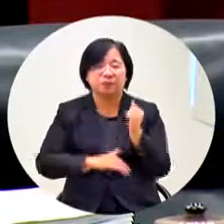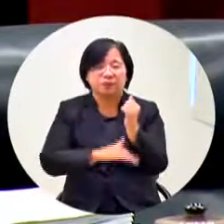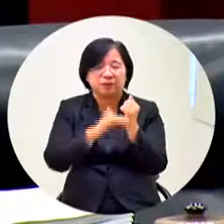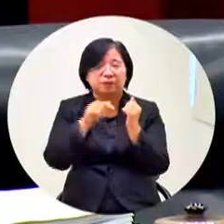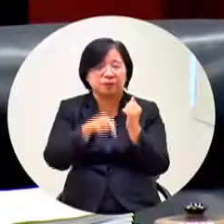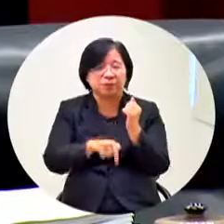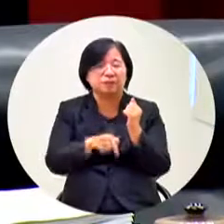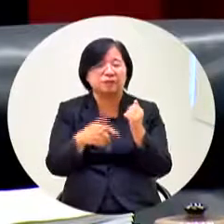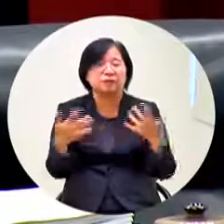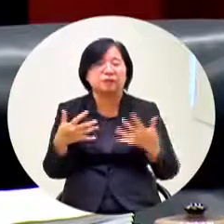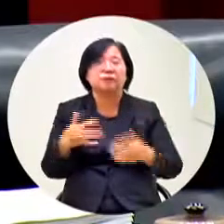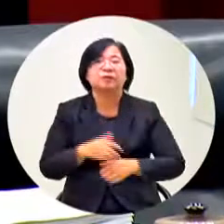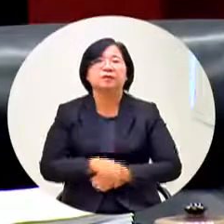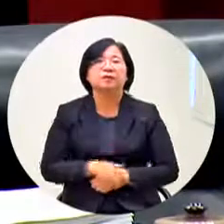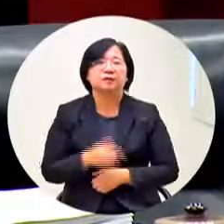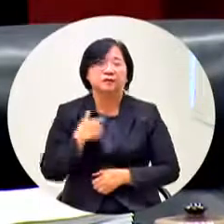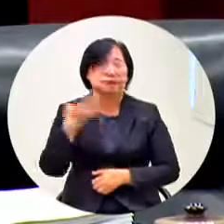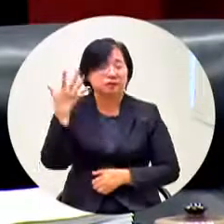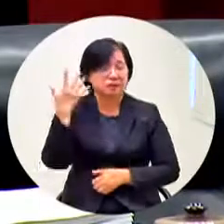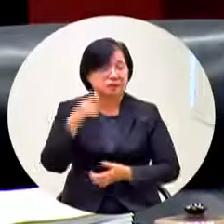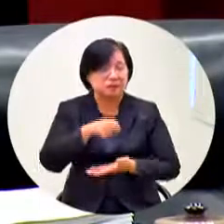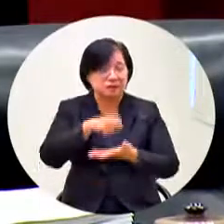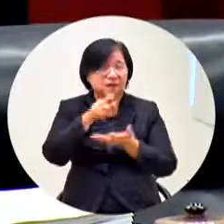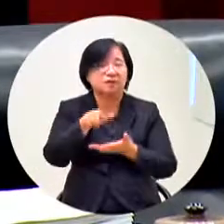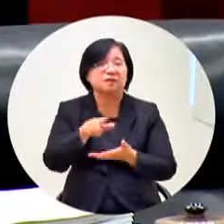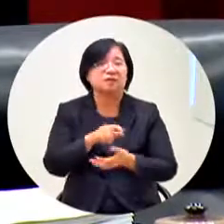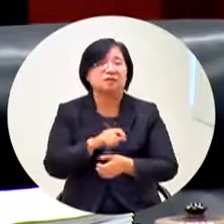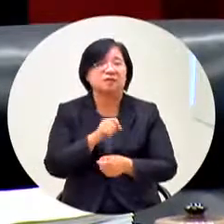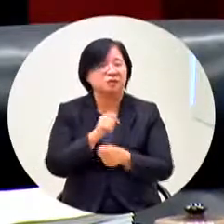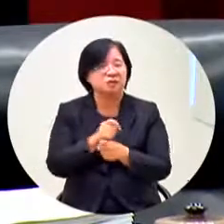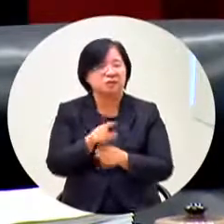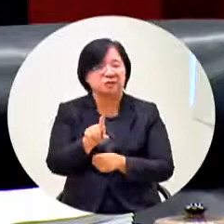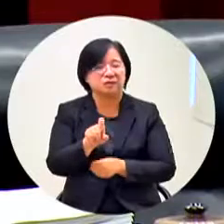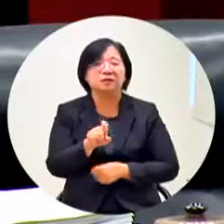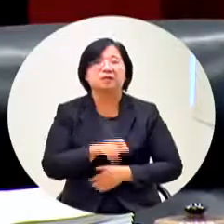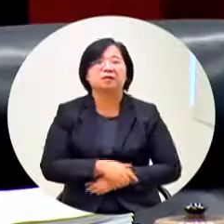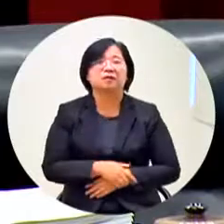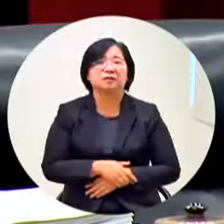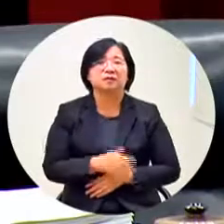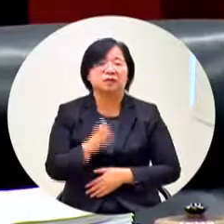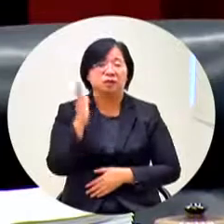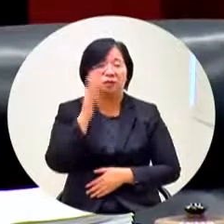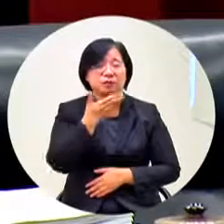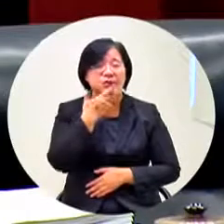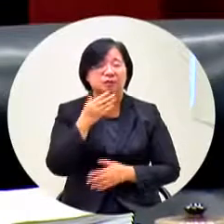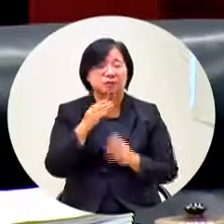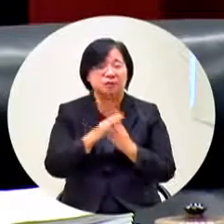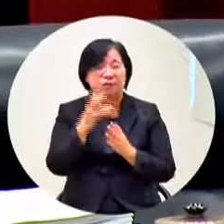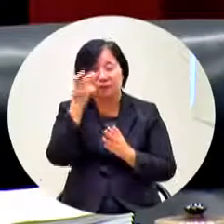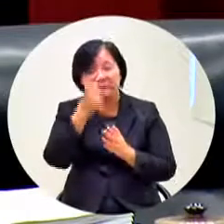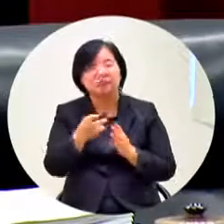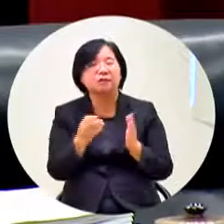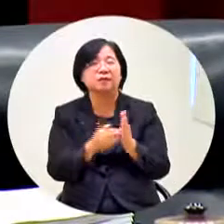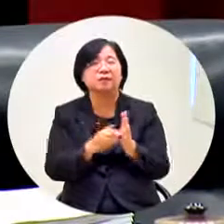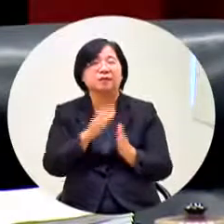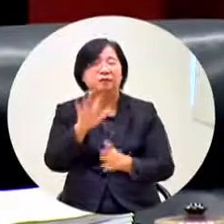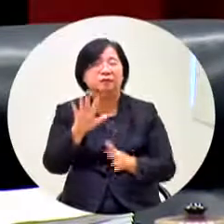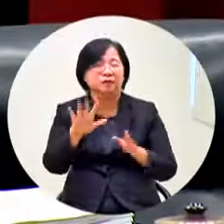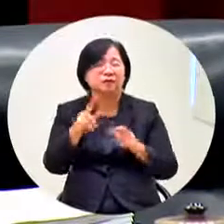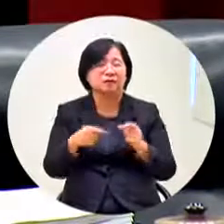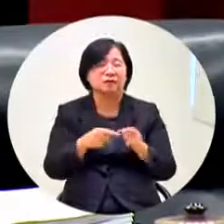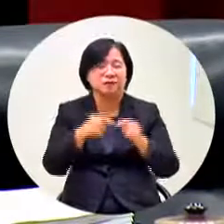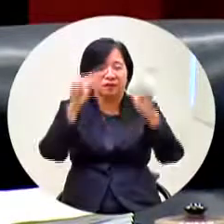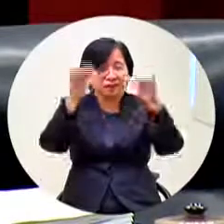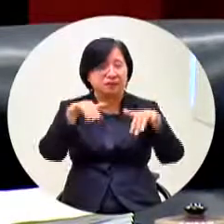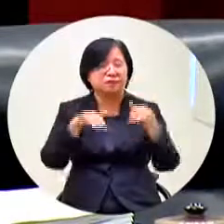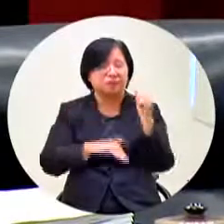是因为可能还没有办法做到这里，因为当时我记得水利局有跟我去会勘过，结果今年的大雨它还是